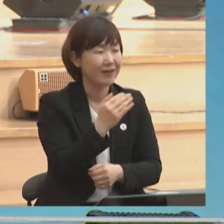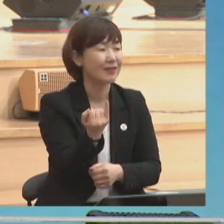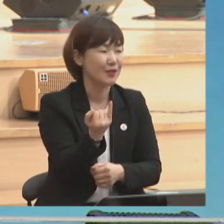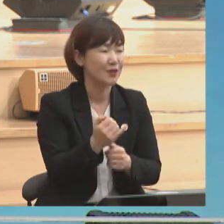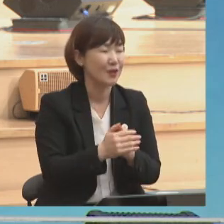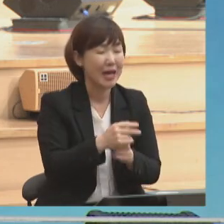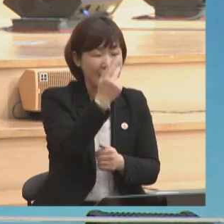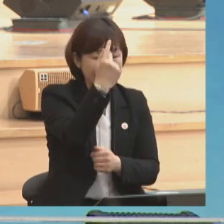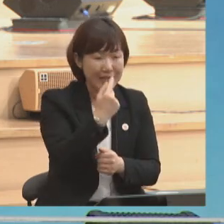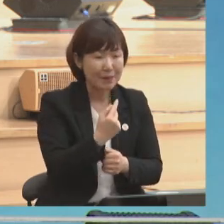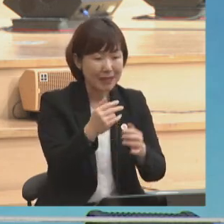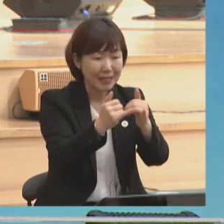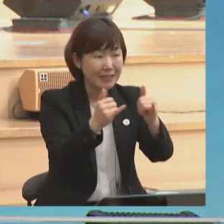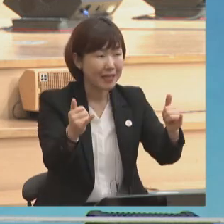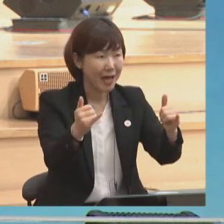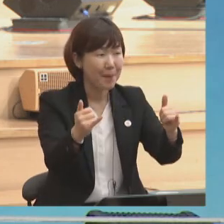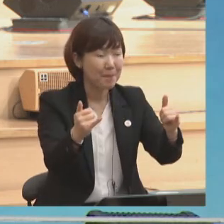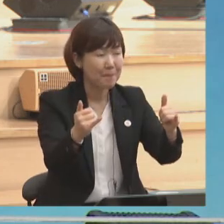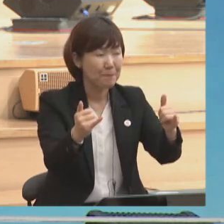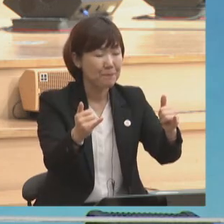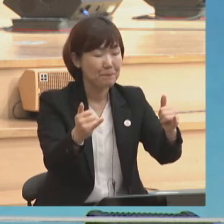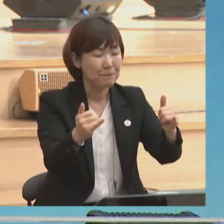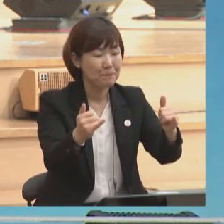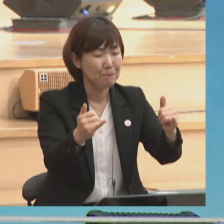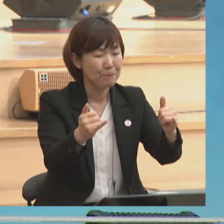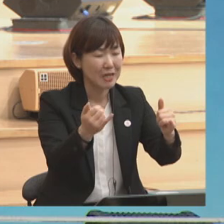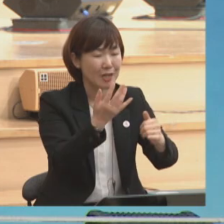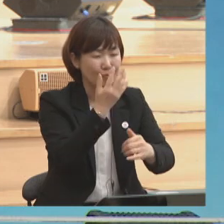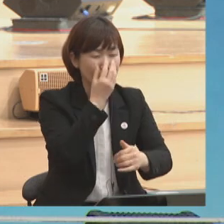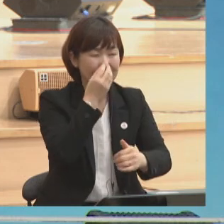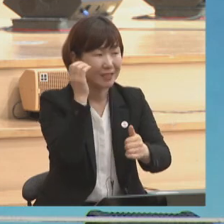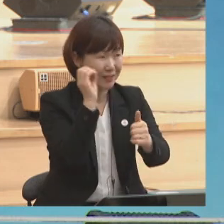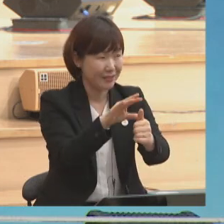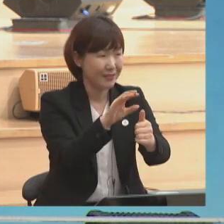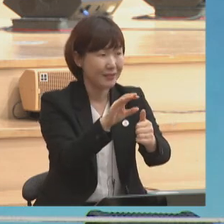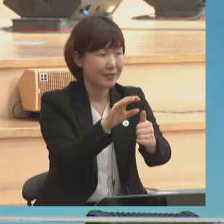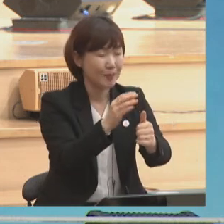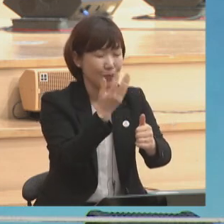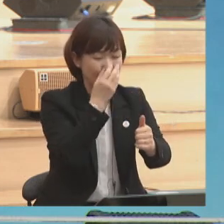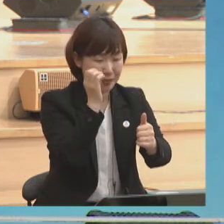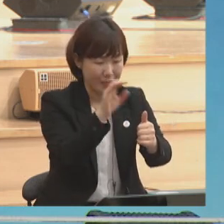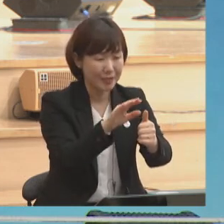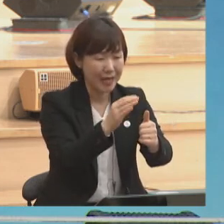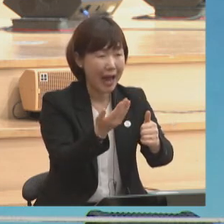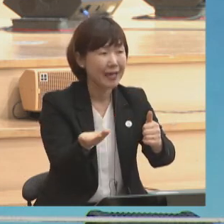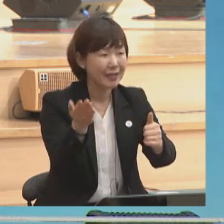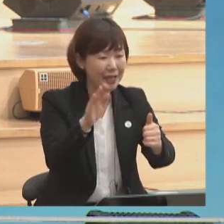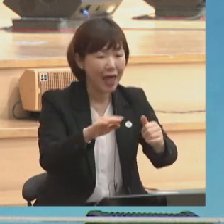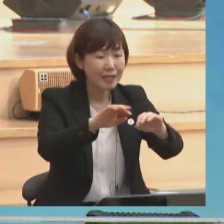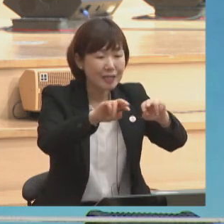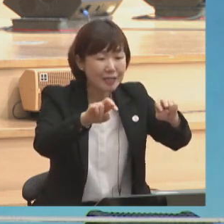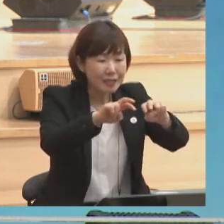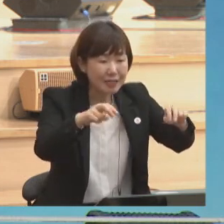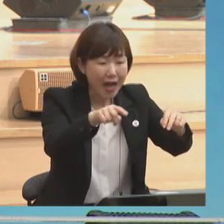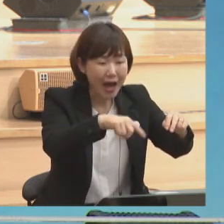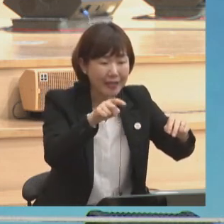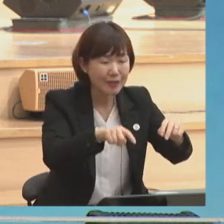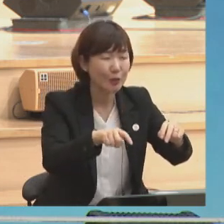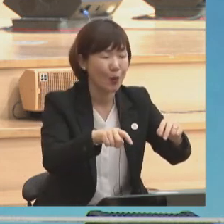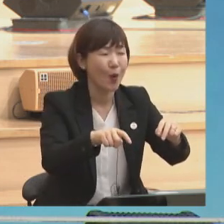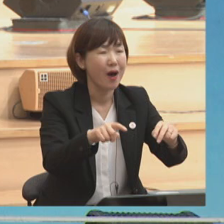사마리아 사람들을 유대인들 입장에서는 사람 취급하지 않아요? 개돼지 취급하지 않아요? 근데 그 사마리아 사람들